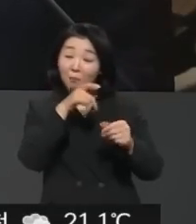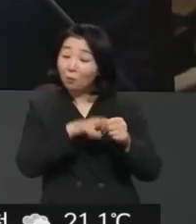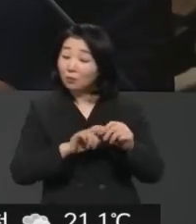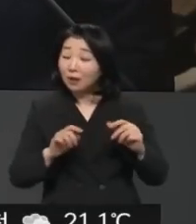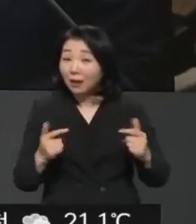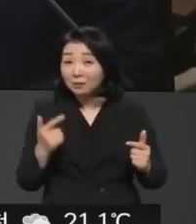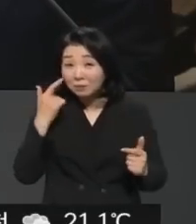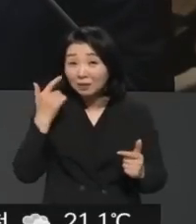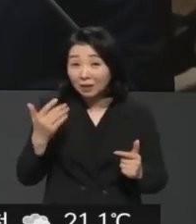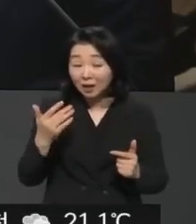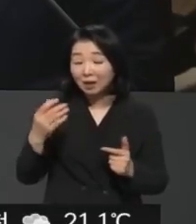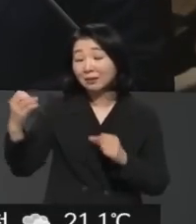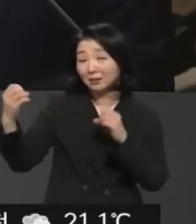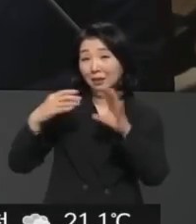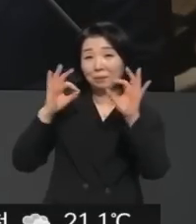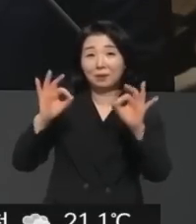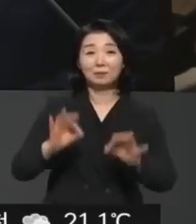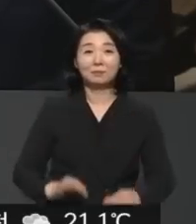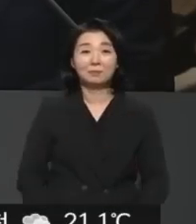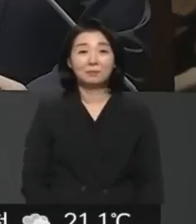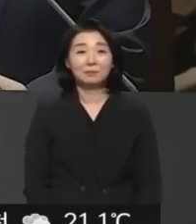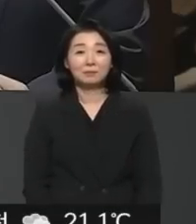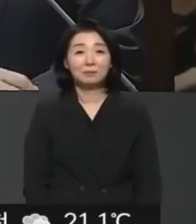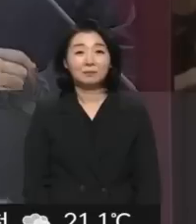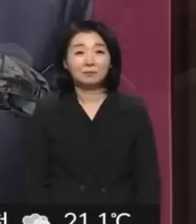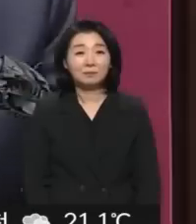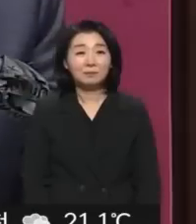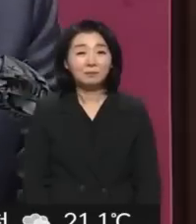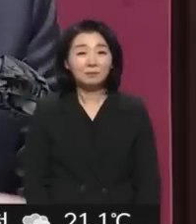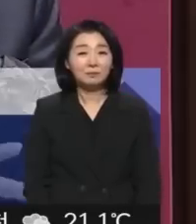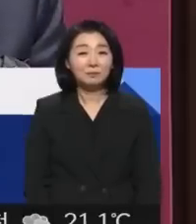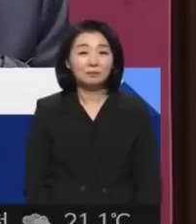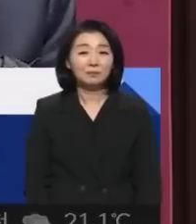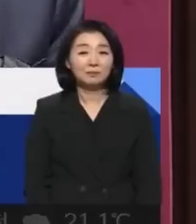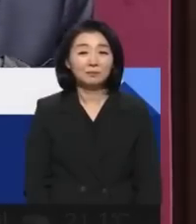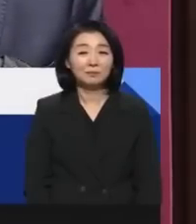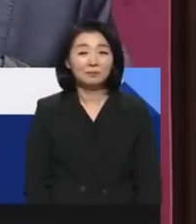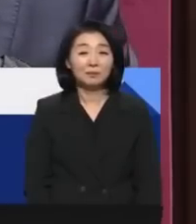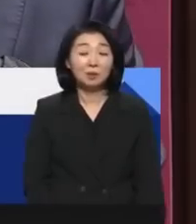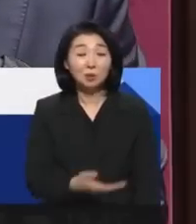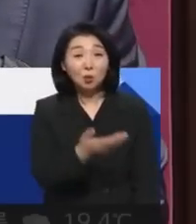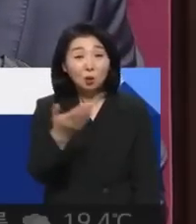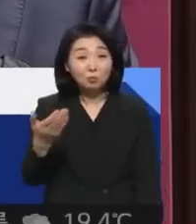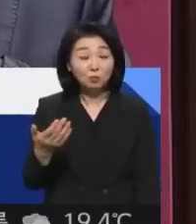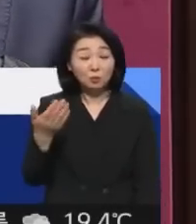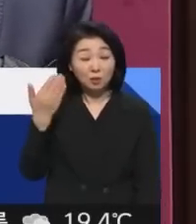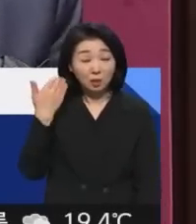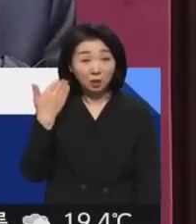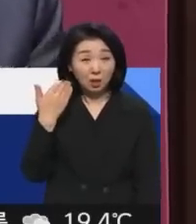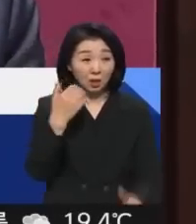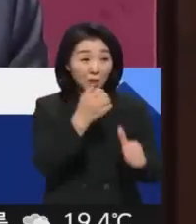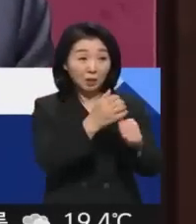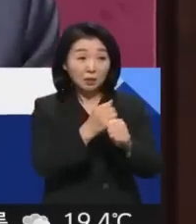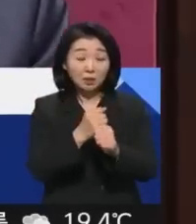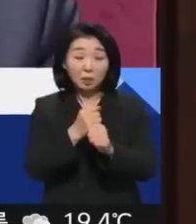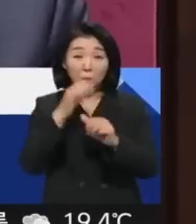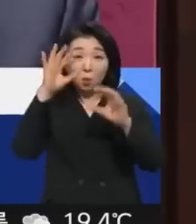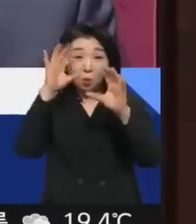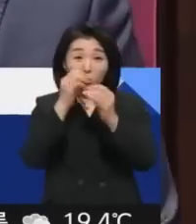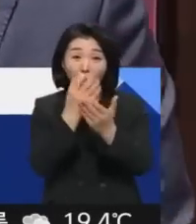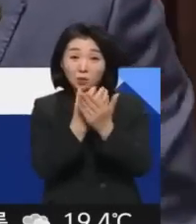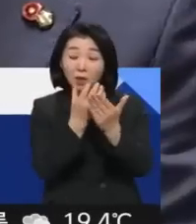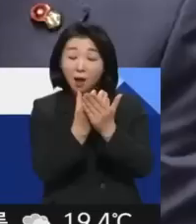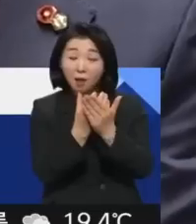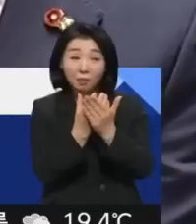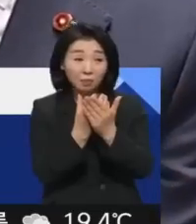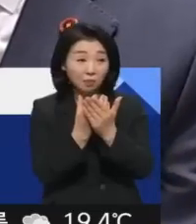반응과 답변까지 직접 들어보시죠. 국민 여러분, 지난번에 우리가 처리한 체포동의안은 도대체 뭡니까? 우리 갖고 놓은 거